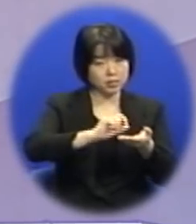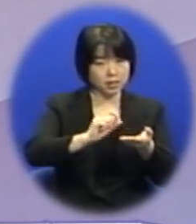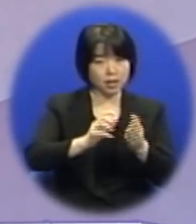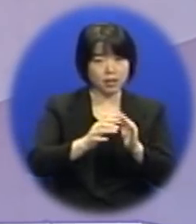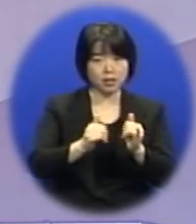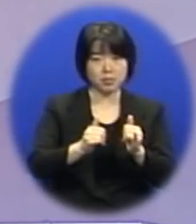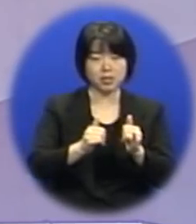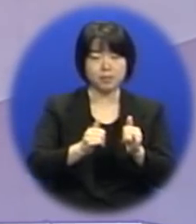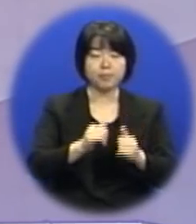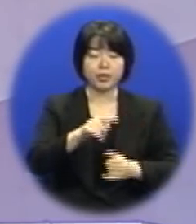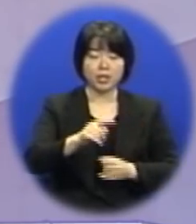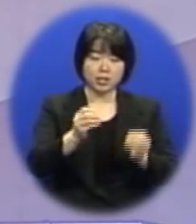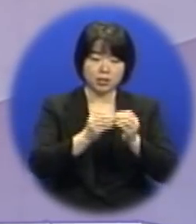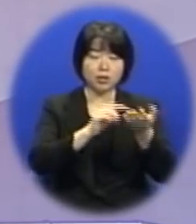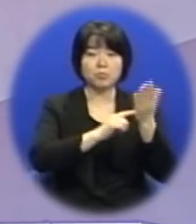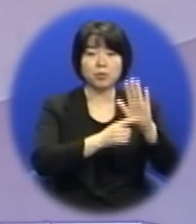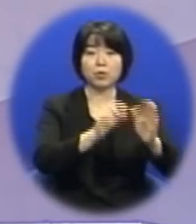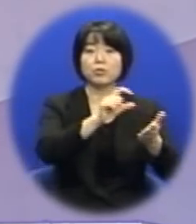이런 표현을 쓰고 있습니다.